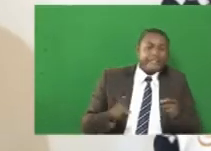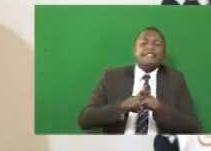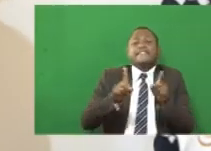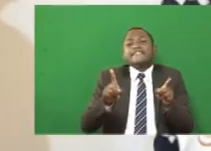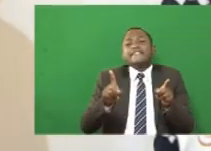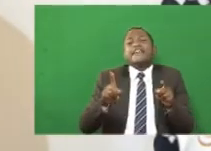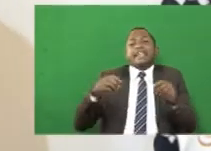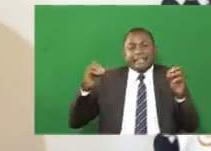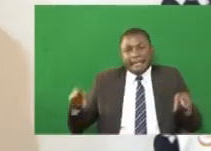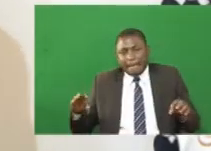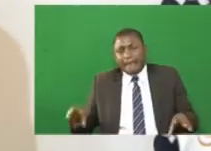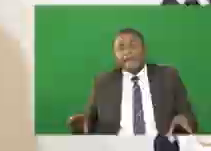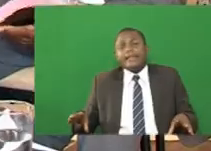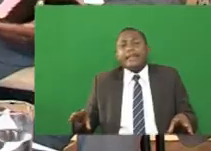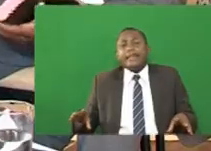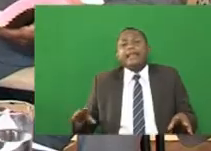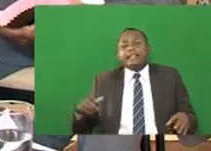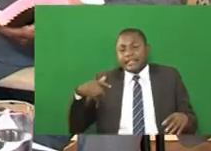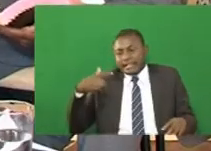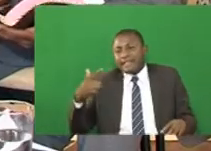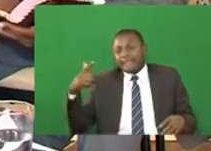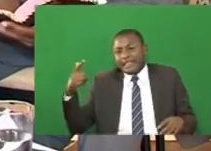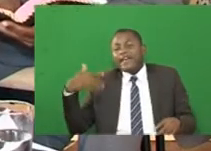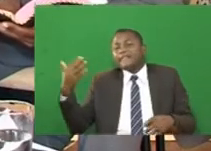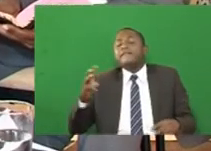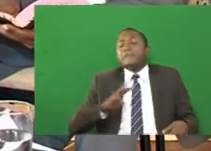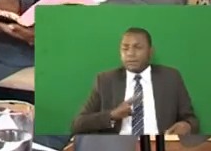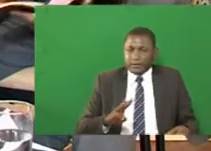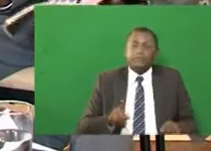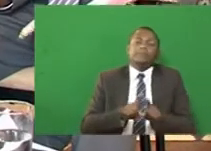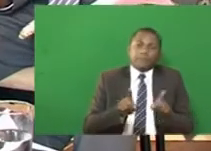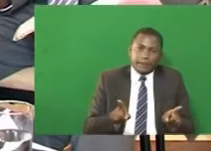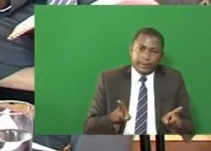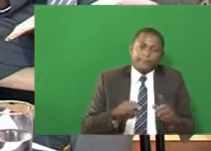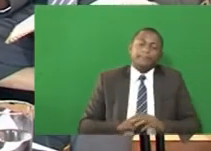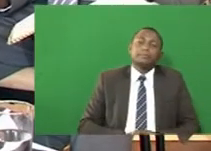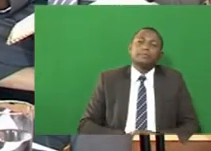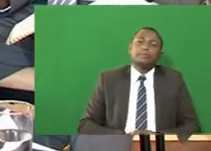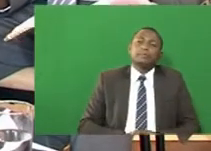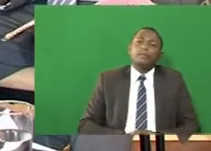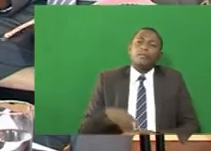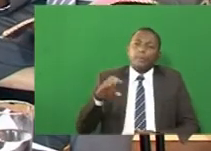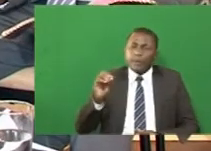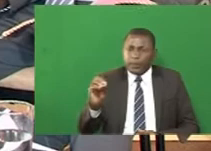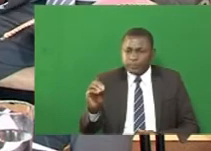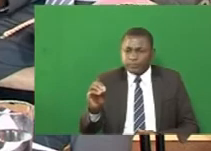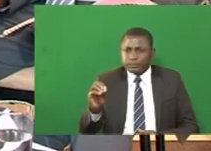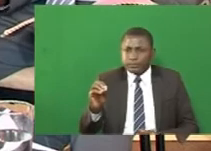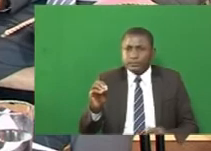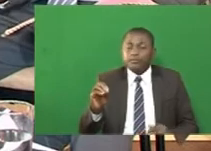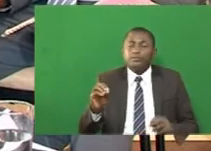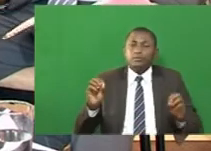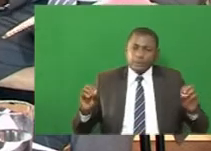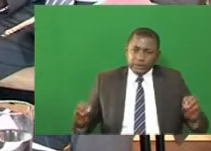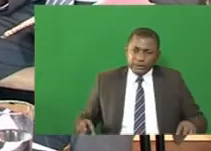wevhiki. Asi risiriro rokutaurwa. Pamitambo. Alright. Saka murukuti sabata riya